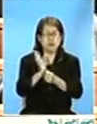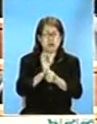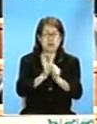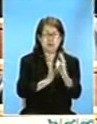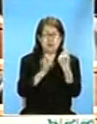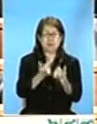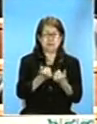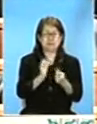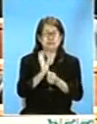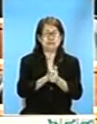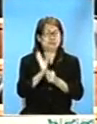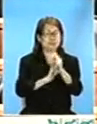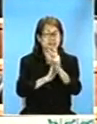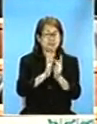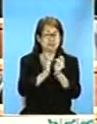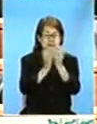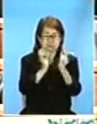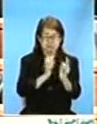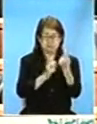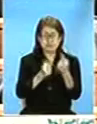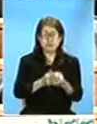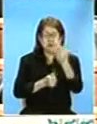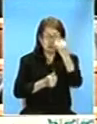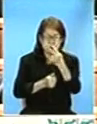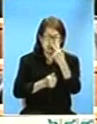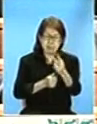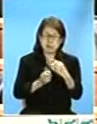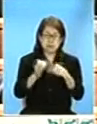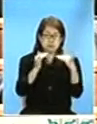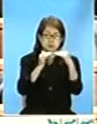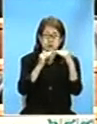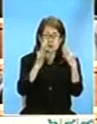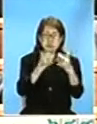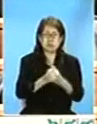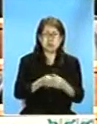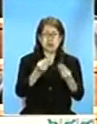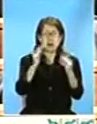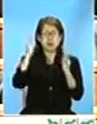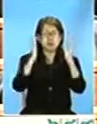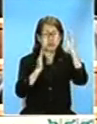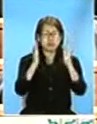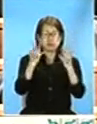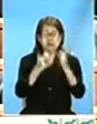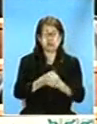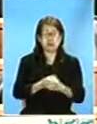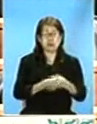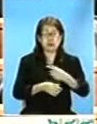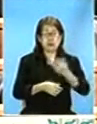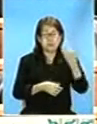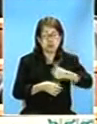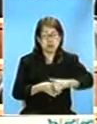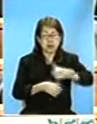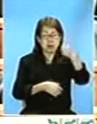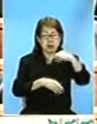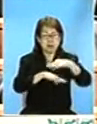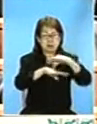2550ที่ไม่เป็นธรรมและขัดต่อหลักประชาธิปไตยในทันทีที่รับตำแหน่งสมาชิกวุฒิส